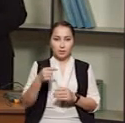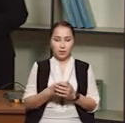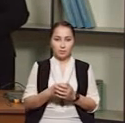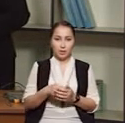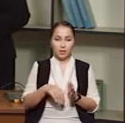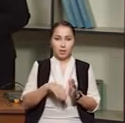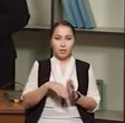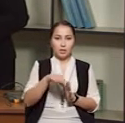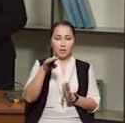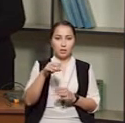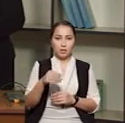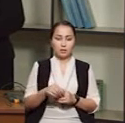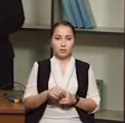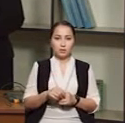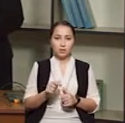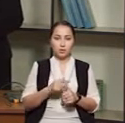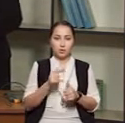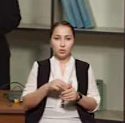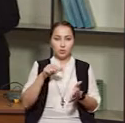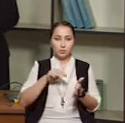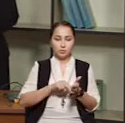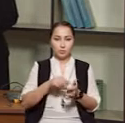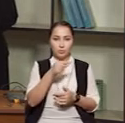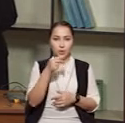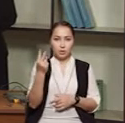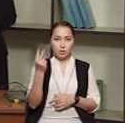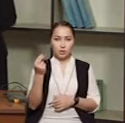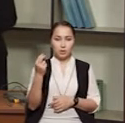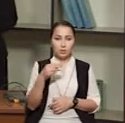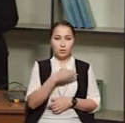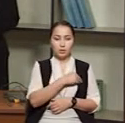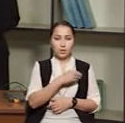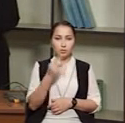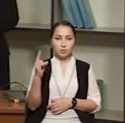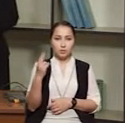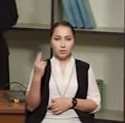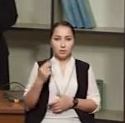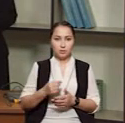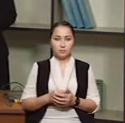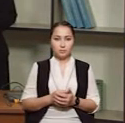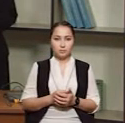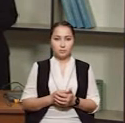айрылады ва модули каттасыны ишарасы койылады. Хасыл болады минус 200 градус Цельсий.